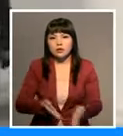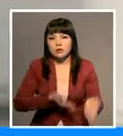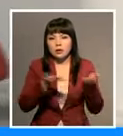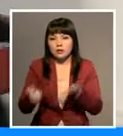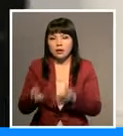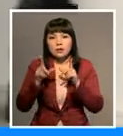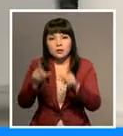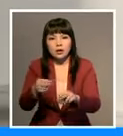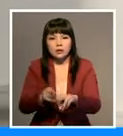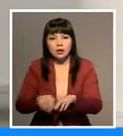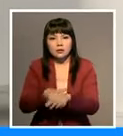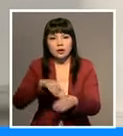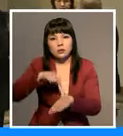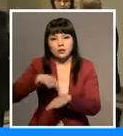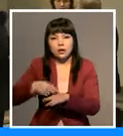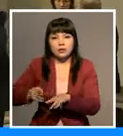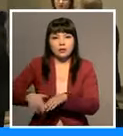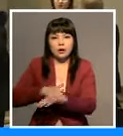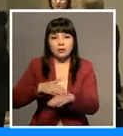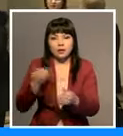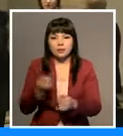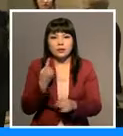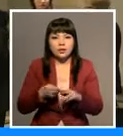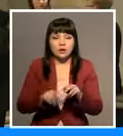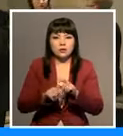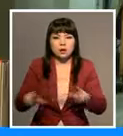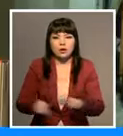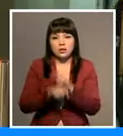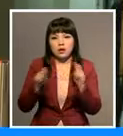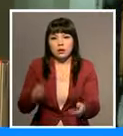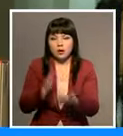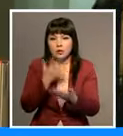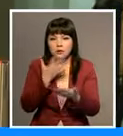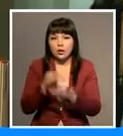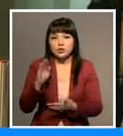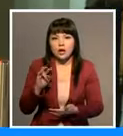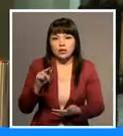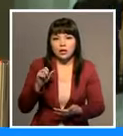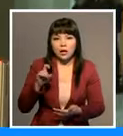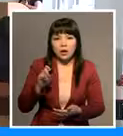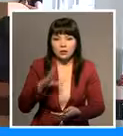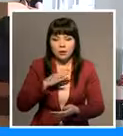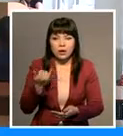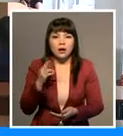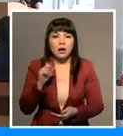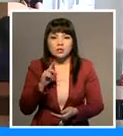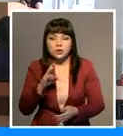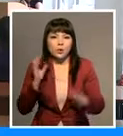Осы сапарлардың әсерінен кейін ол Бөкей ордасында алғаш рет мектеп ашады. Жәңгір ханның өзі ерекше құрмет тұтқан осы Қазан